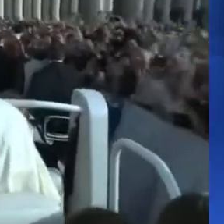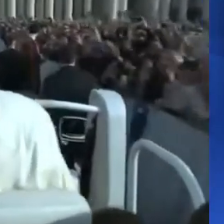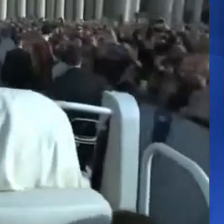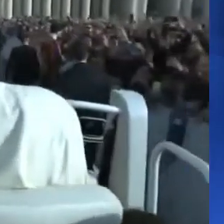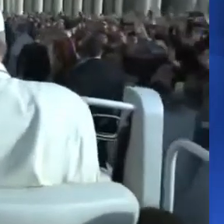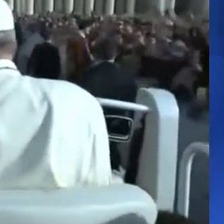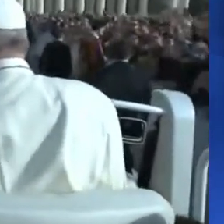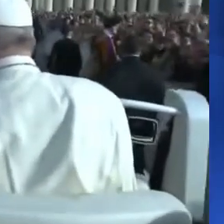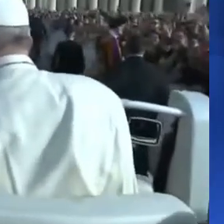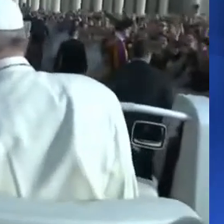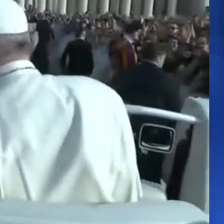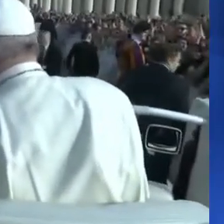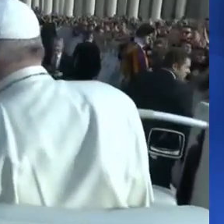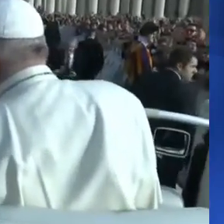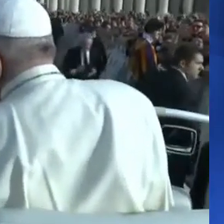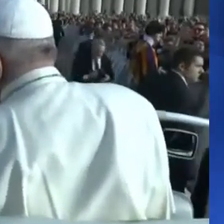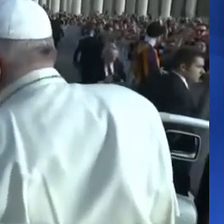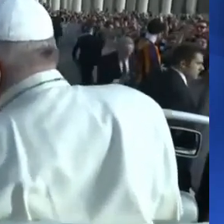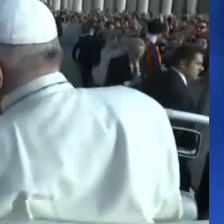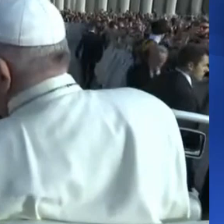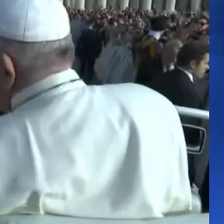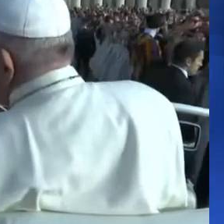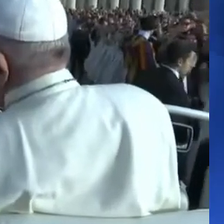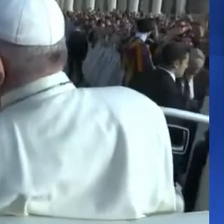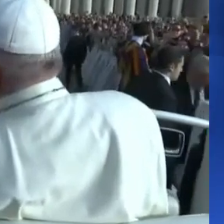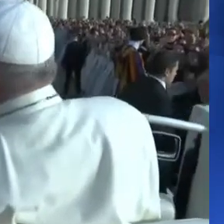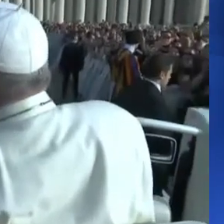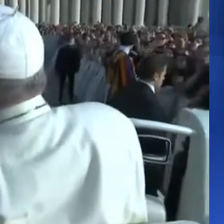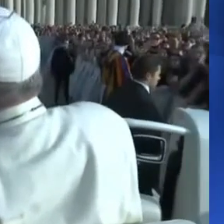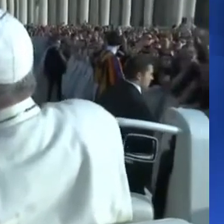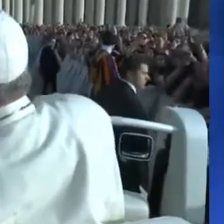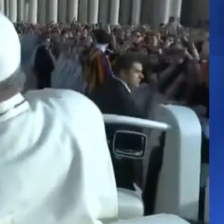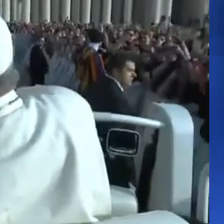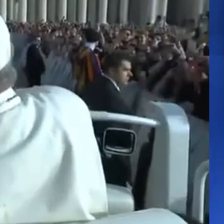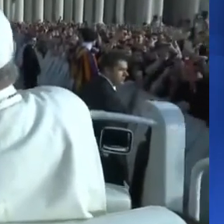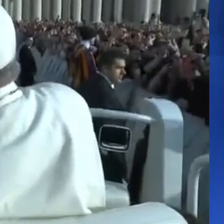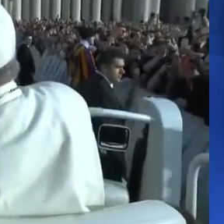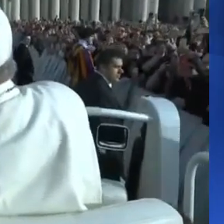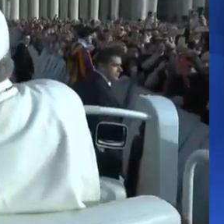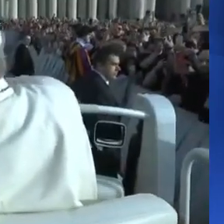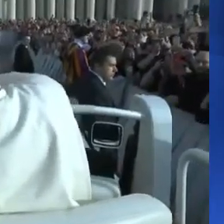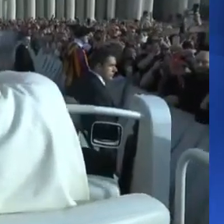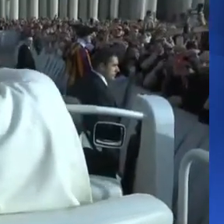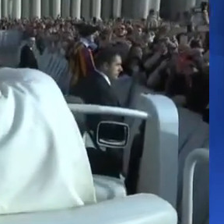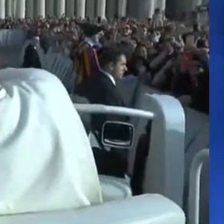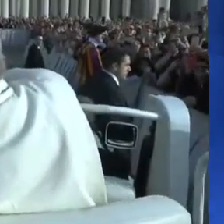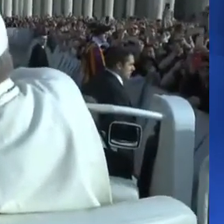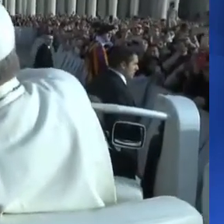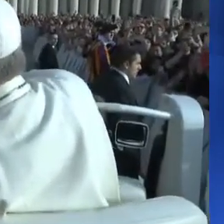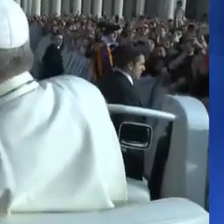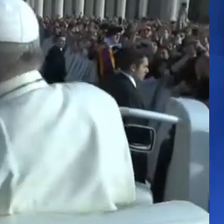Oprócz rodzin i osób, które przybyły indywidualnie, są tu obecni pielgrzymi z diecezji